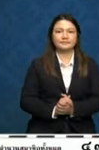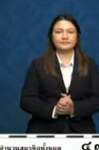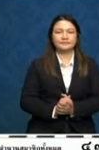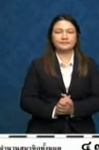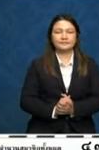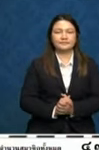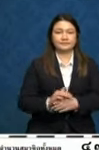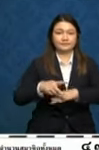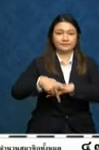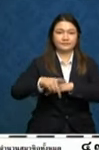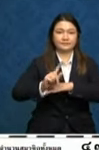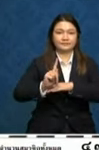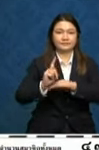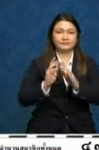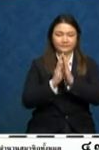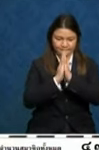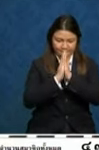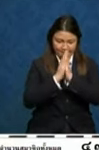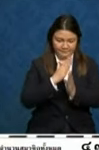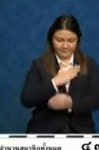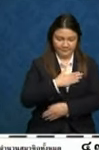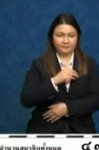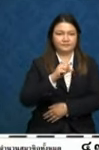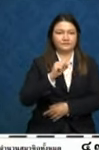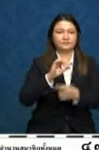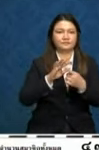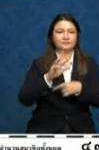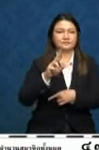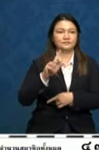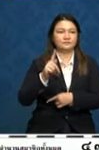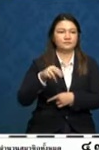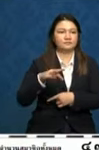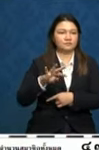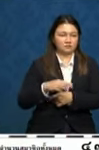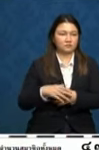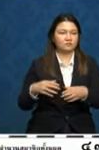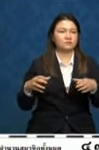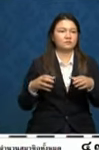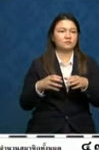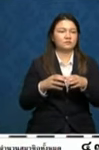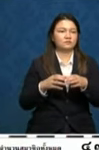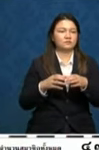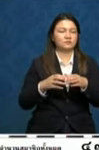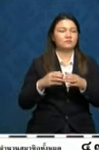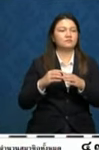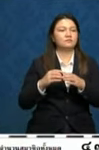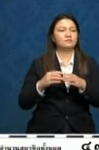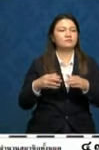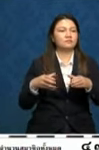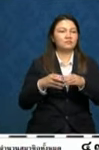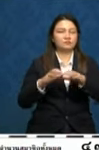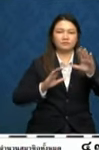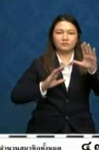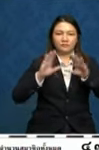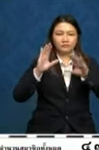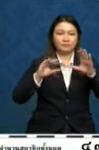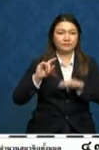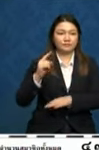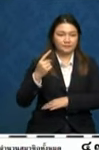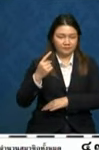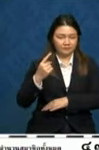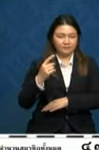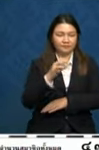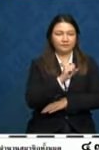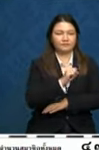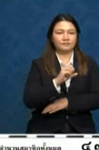ท่านประธานที่เคารพกับผมสุรทินพิจารณ์หัวหน้าพรรคประชาธิปไตยใหม่ส.ส.บัญชีรายชื่